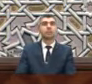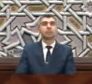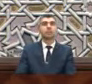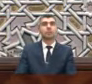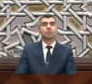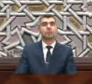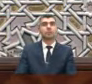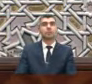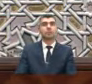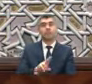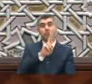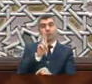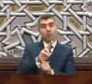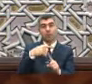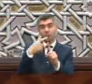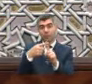الموضوع؟